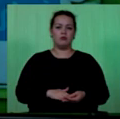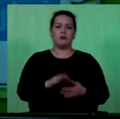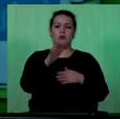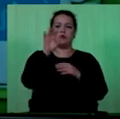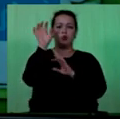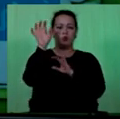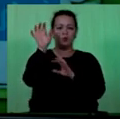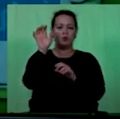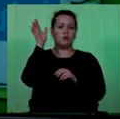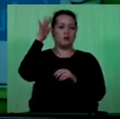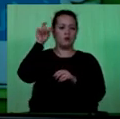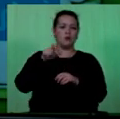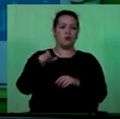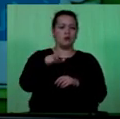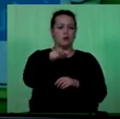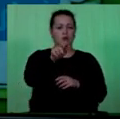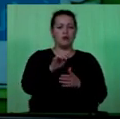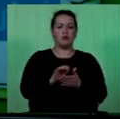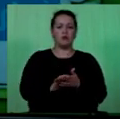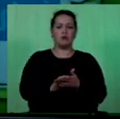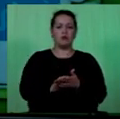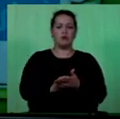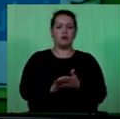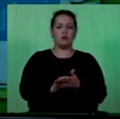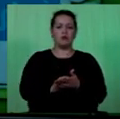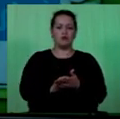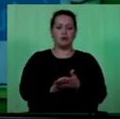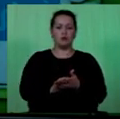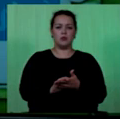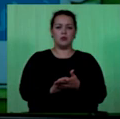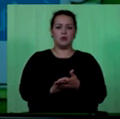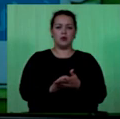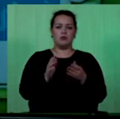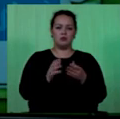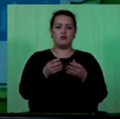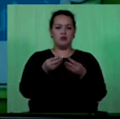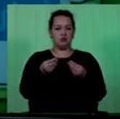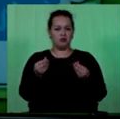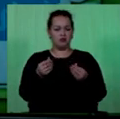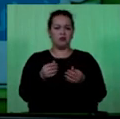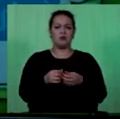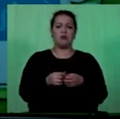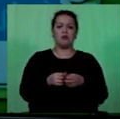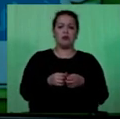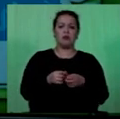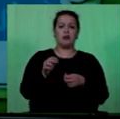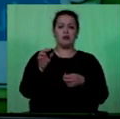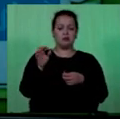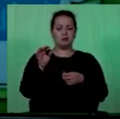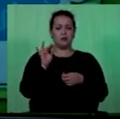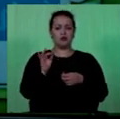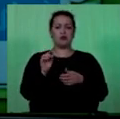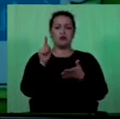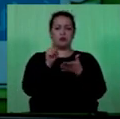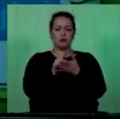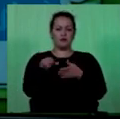Горы, реки оказываются на краю гибели. И наша задача – все это